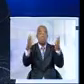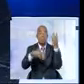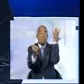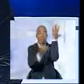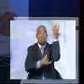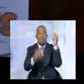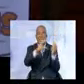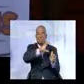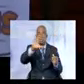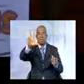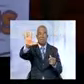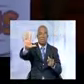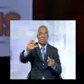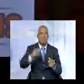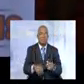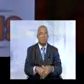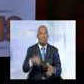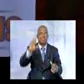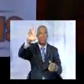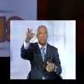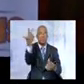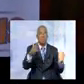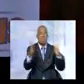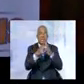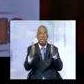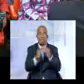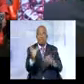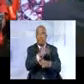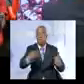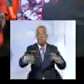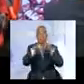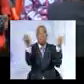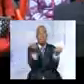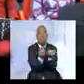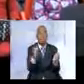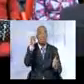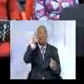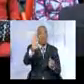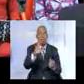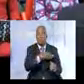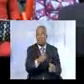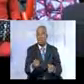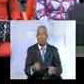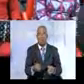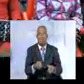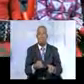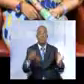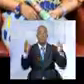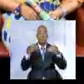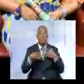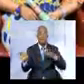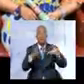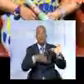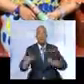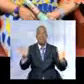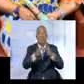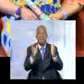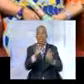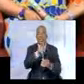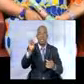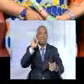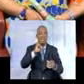Boifo. Le 3e forum du réseau international des femmes de Métropolis à Abidjan est consacré à la situation de la